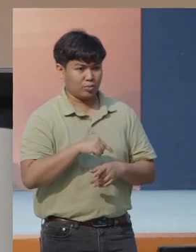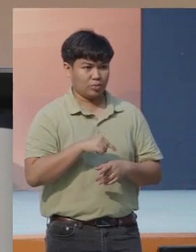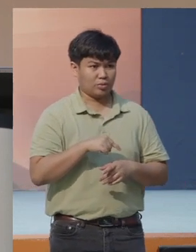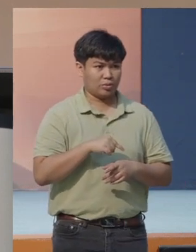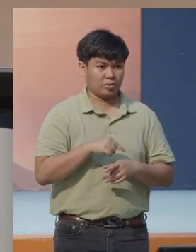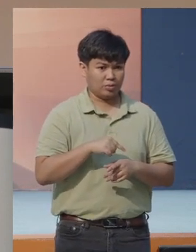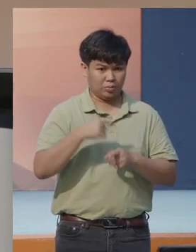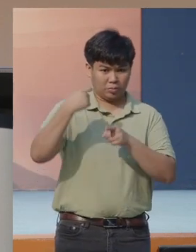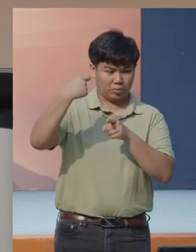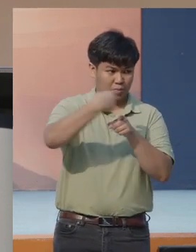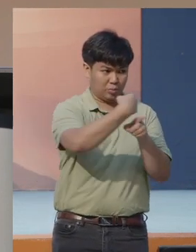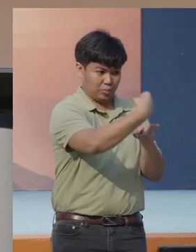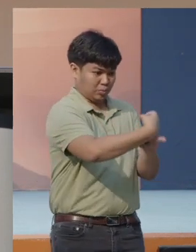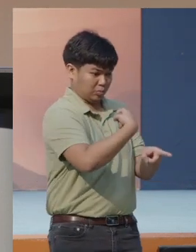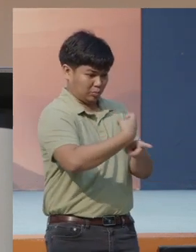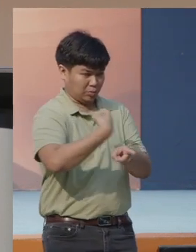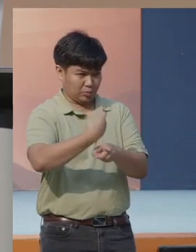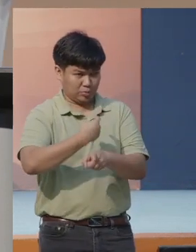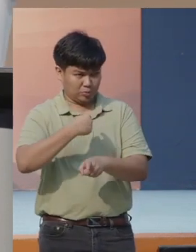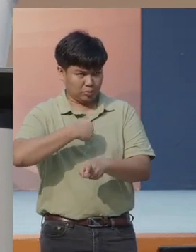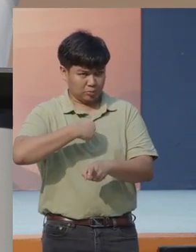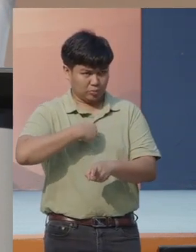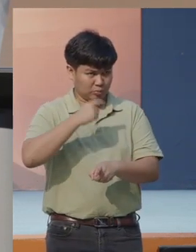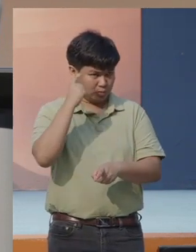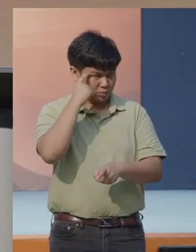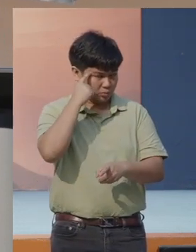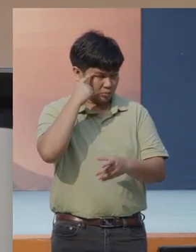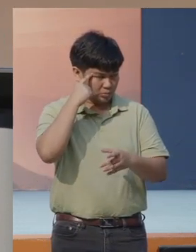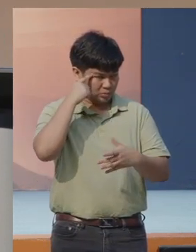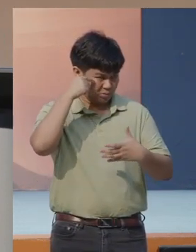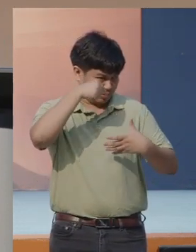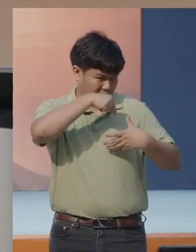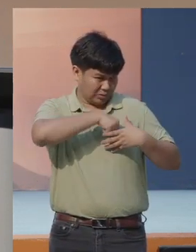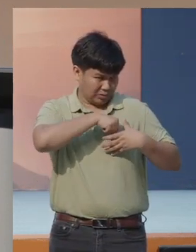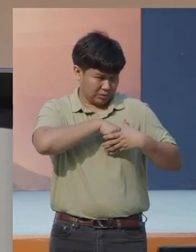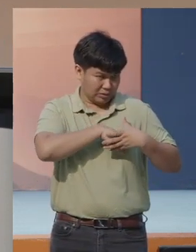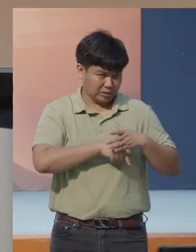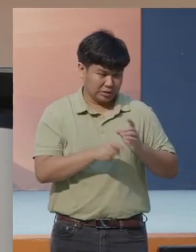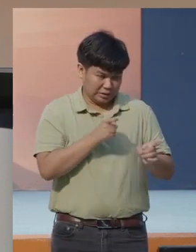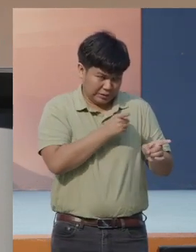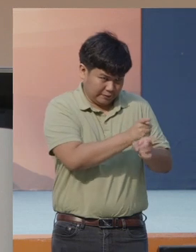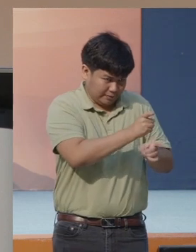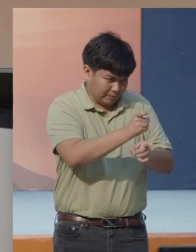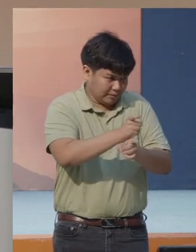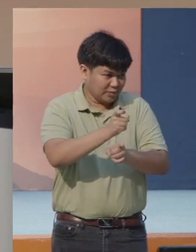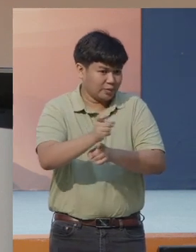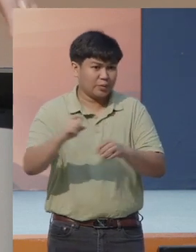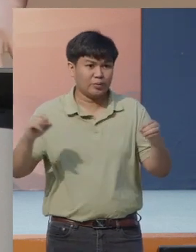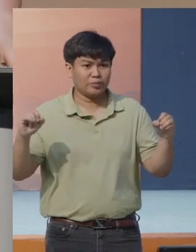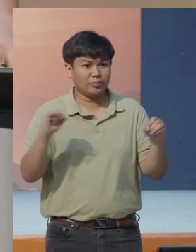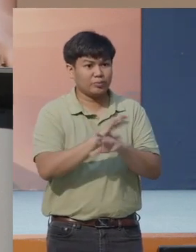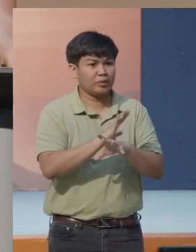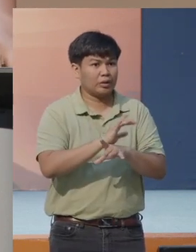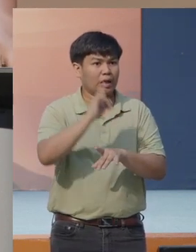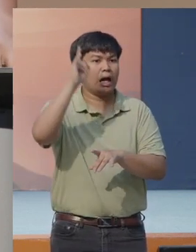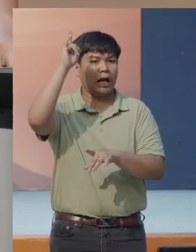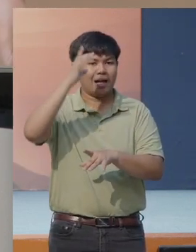ng Diyos dahil tayo po ay yung nananakit sa iba. It goes both